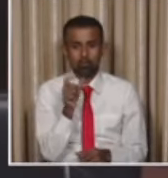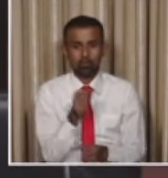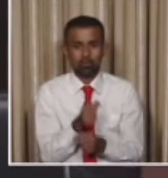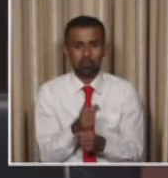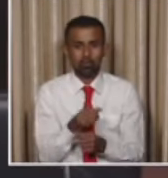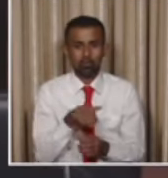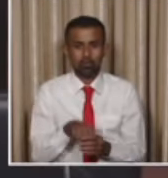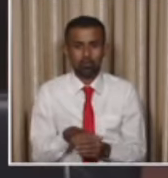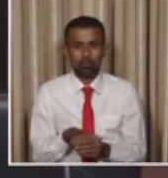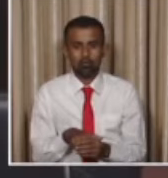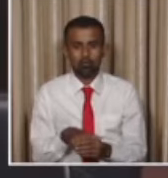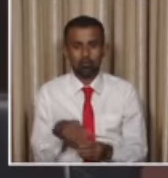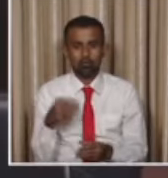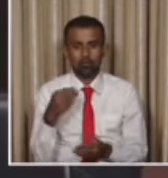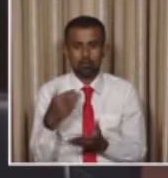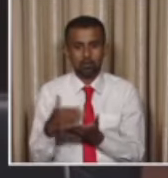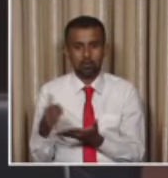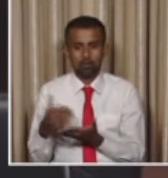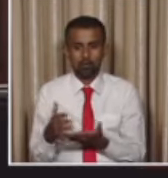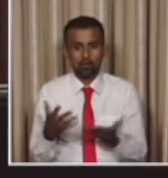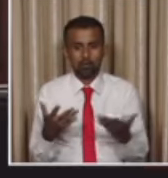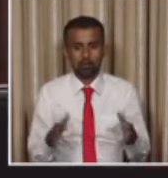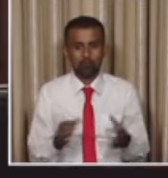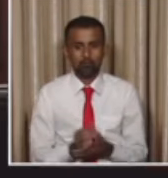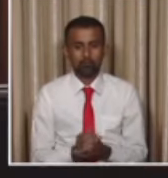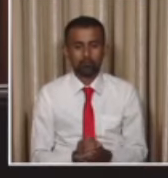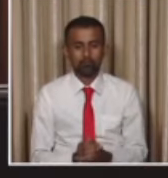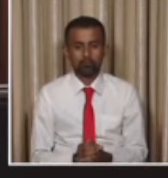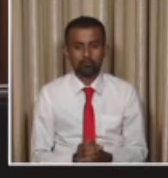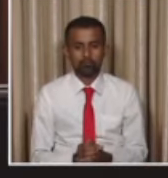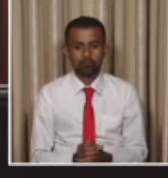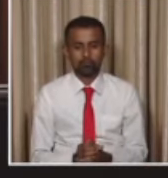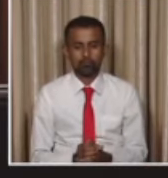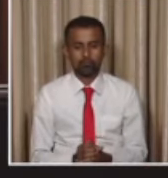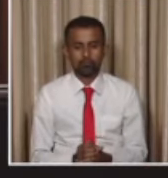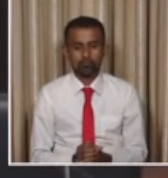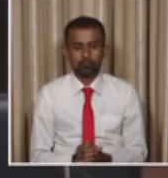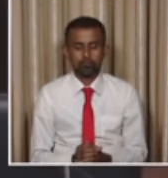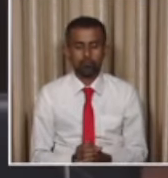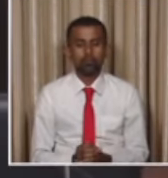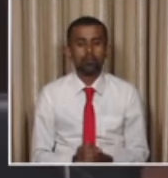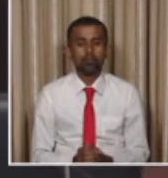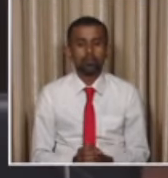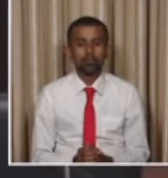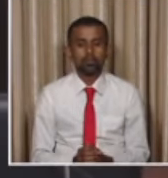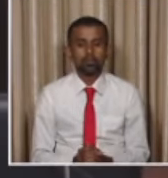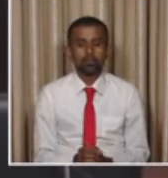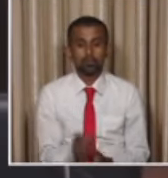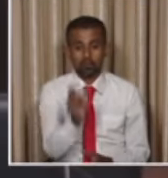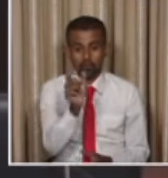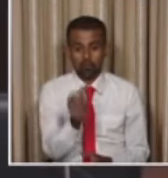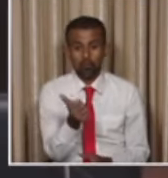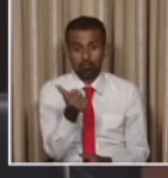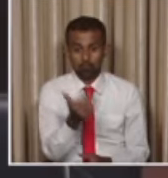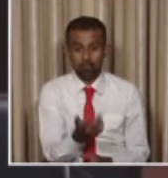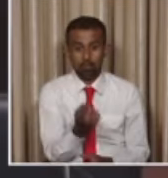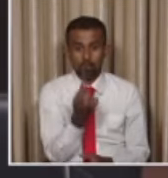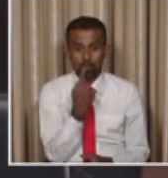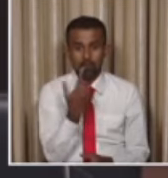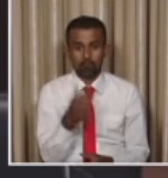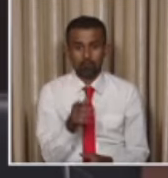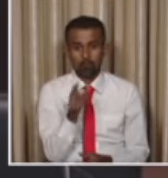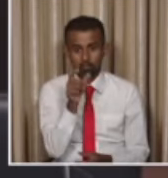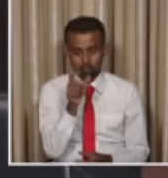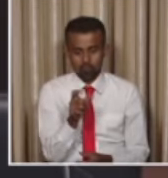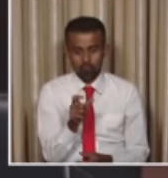කාලේ ඔබතුමා කොහොමරි ණය ගෙවුවා කියලා. කරුමන්තවා තුමාගේ කතාව අවසන් කරන්න. නෝ ඇම මේ එතුමා වැදගත් ප්‍රකාශයක් කරලා තිබ්බේ